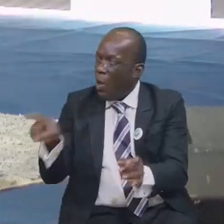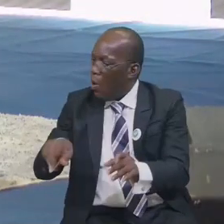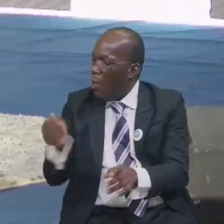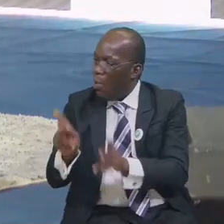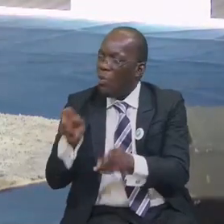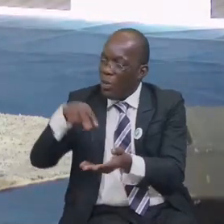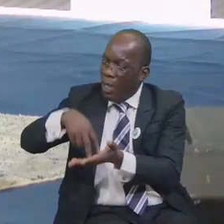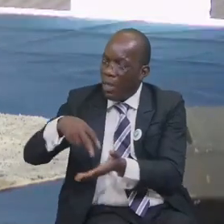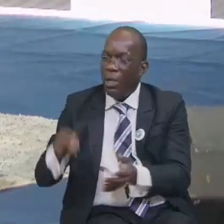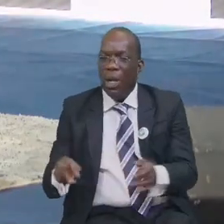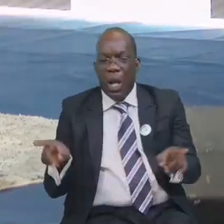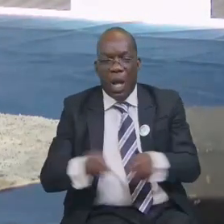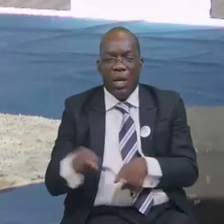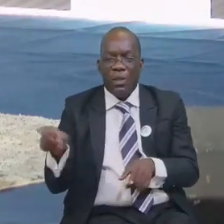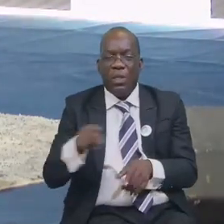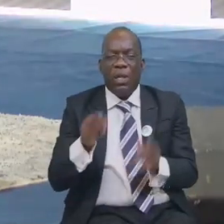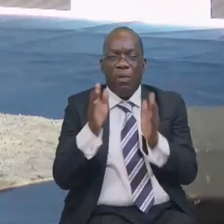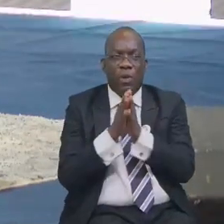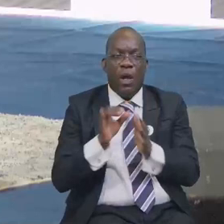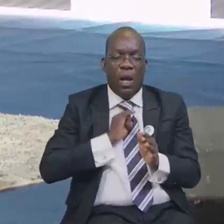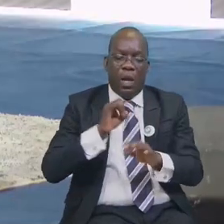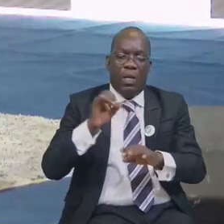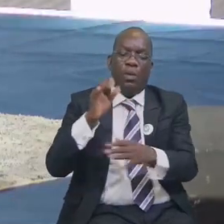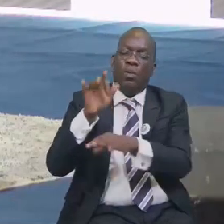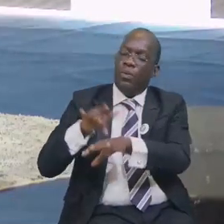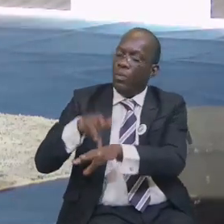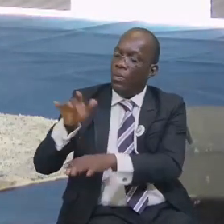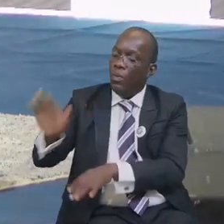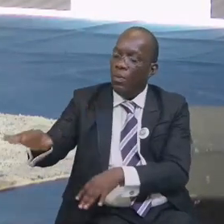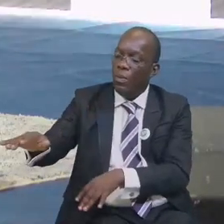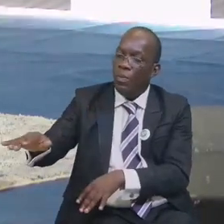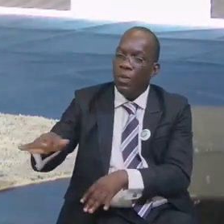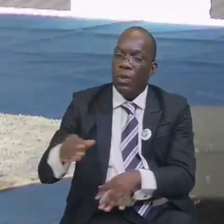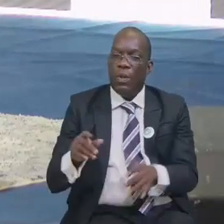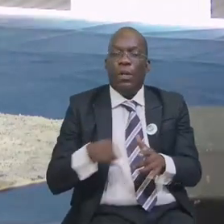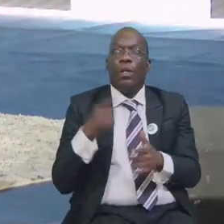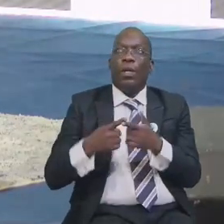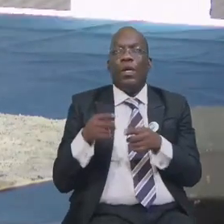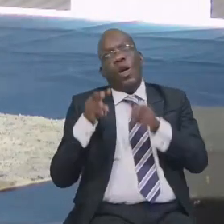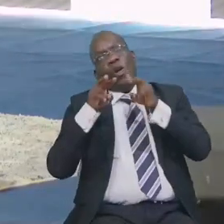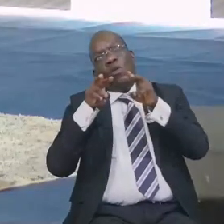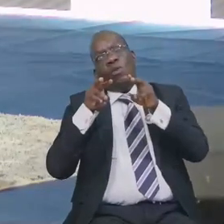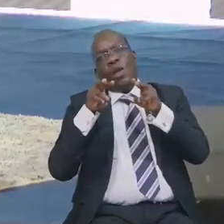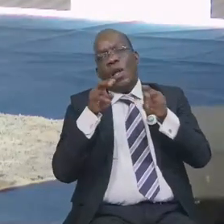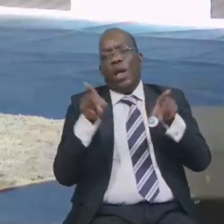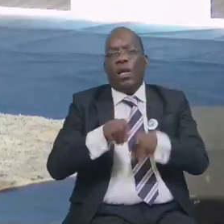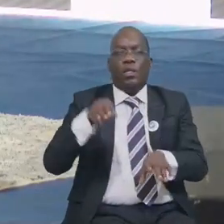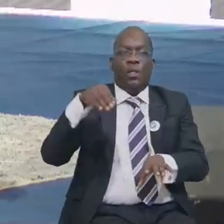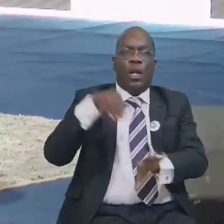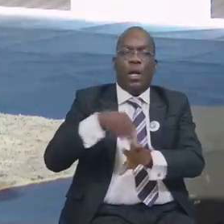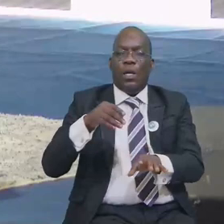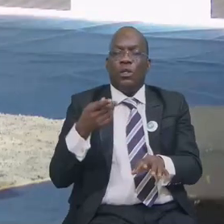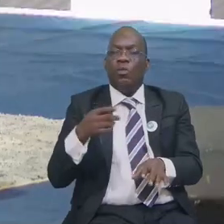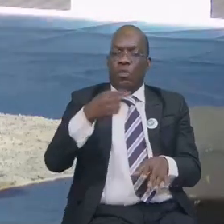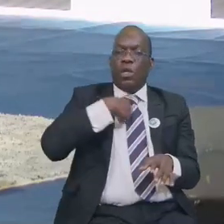priait. Et je l'ai touché la main. Je l'ai touché. Elle s'est relevée, elle m'a vu et j'ai fait comme ça de se